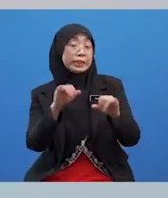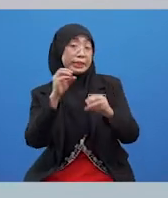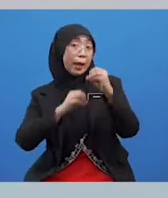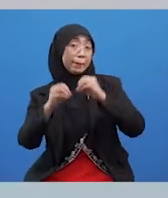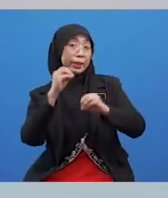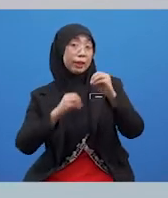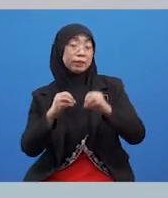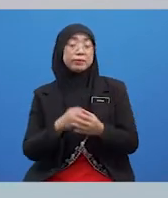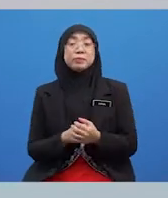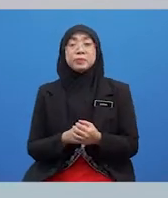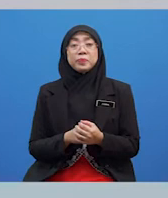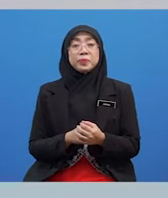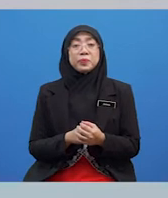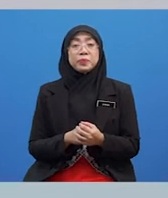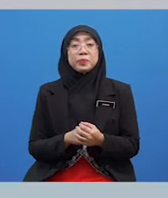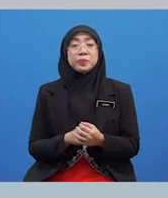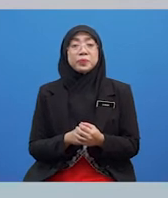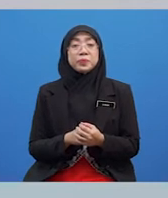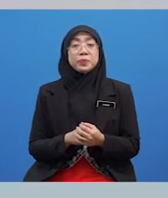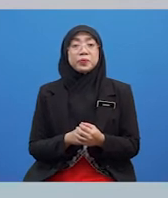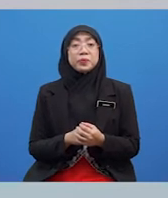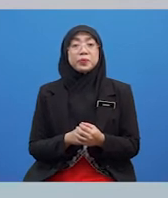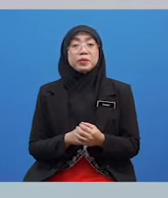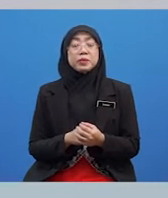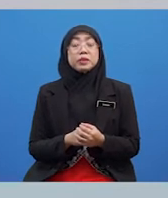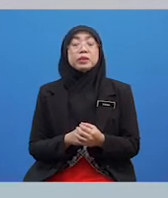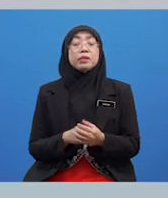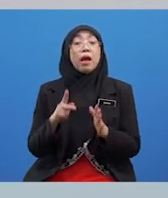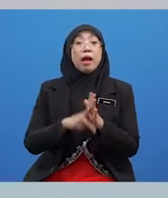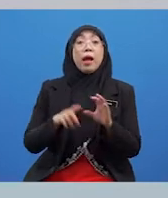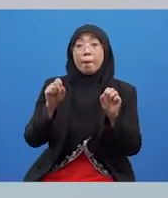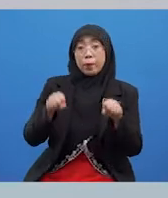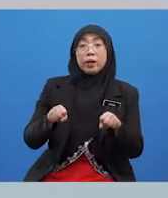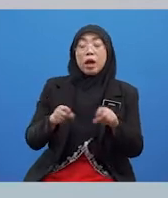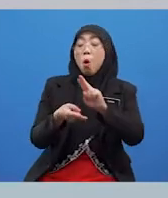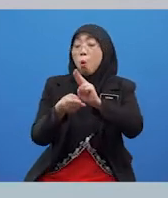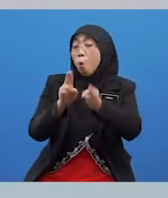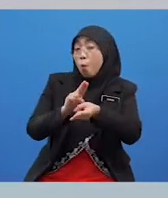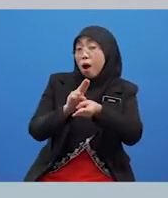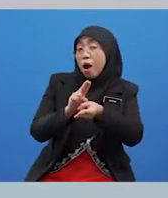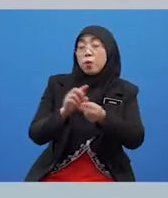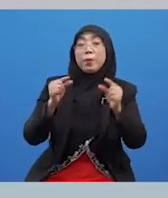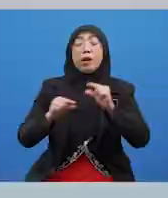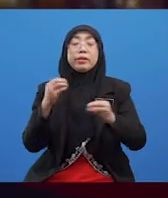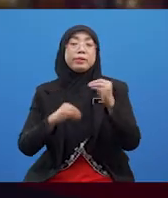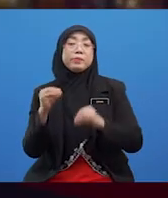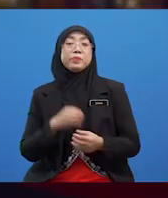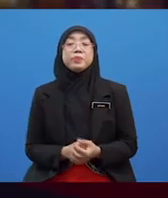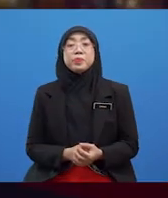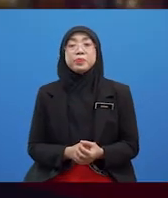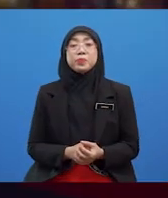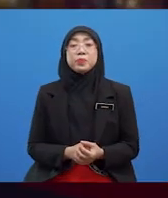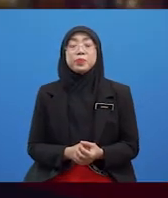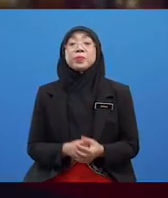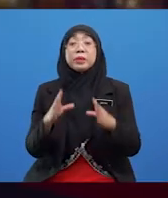konsistensi pergerakan. Dan keempat, kebolehan mengubah suai pergerakan. Sekian